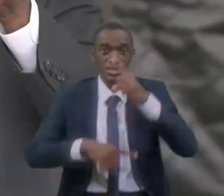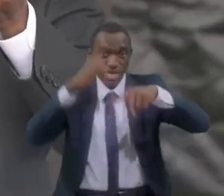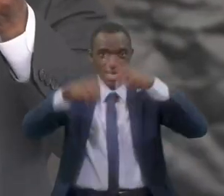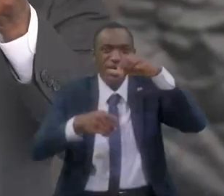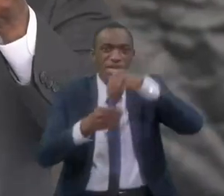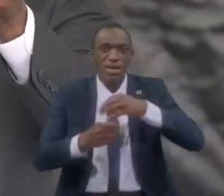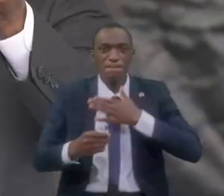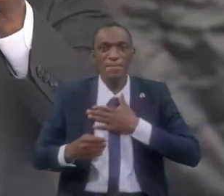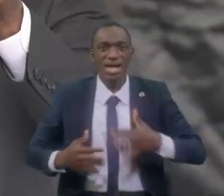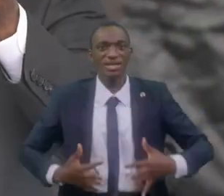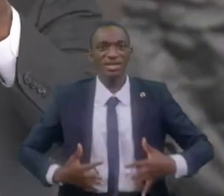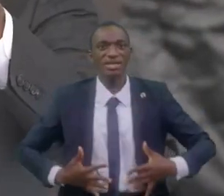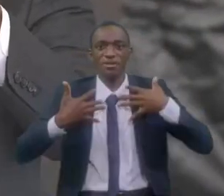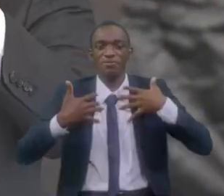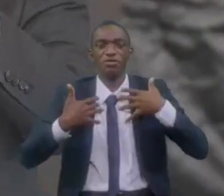Dans ma vie,